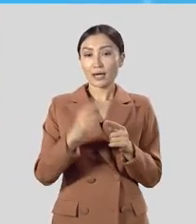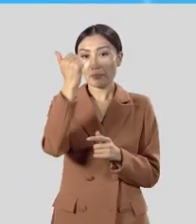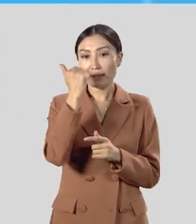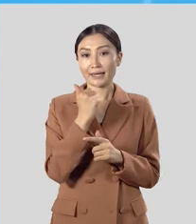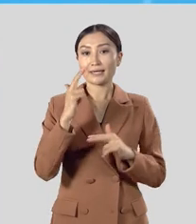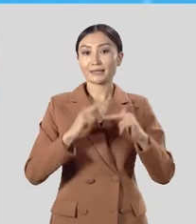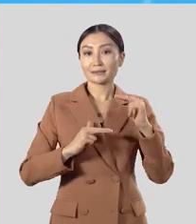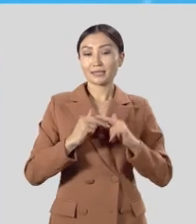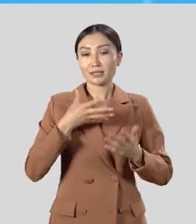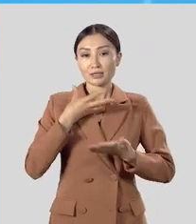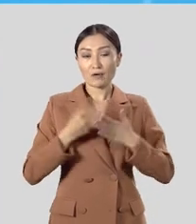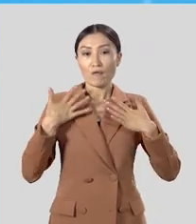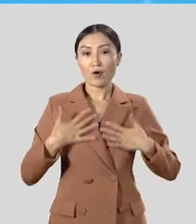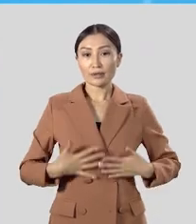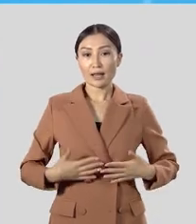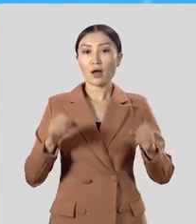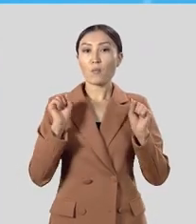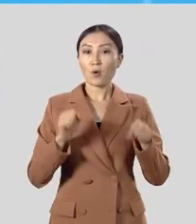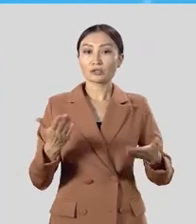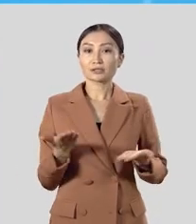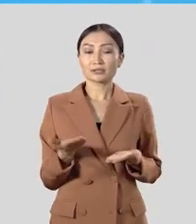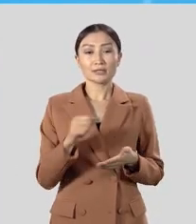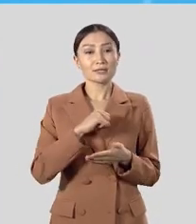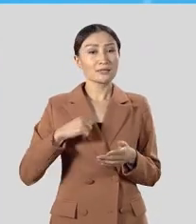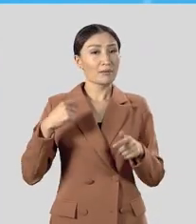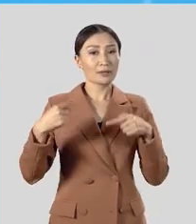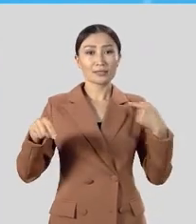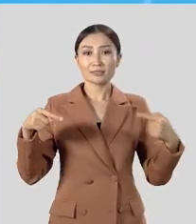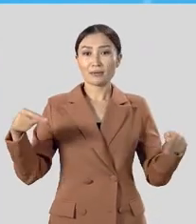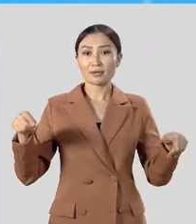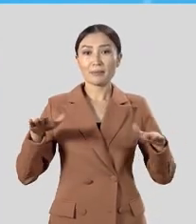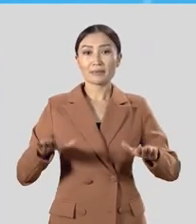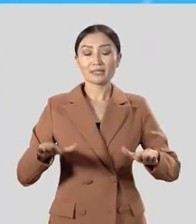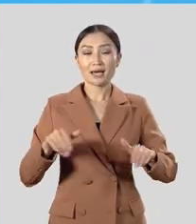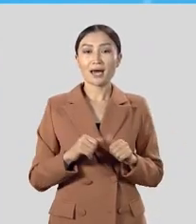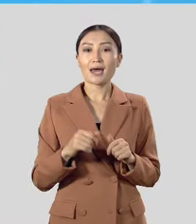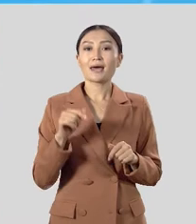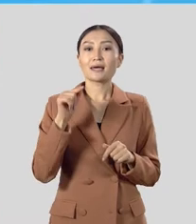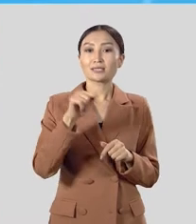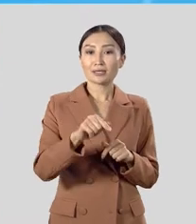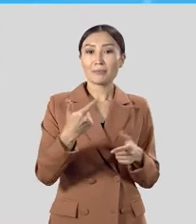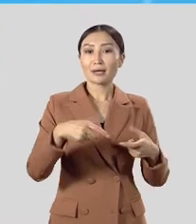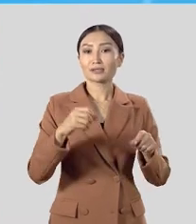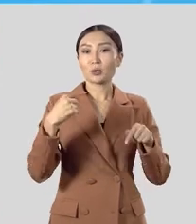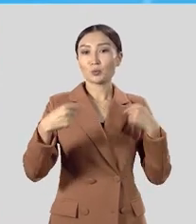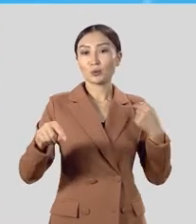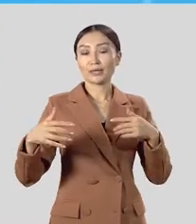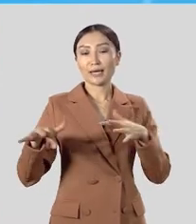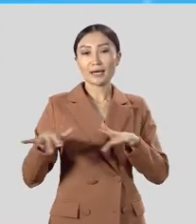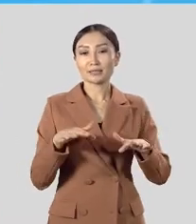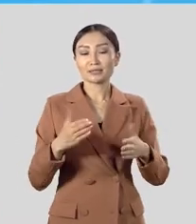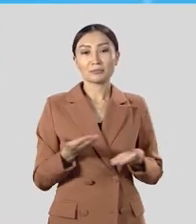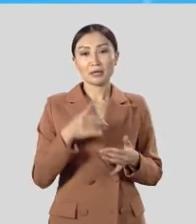благодаря строению своего тела может жить в самых разнообразных местах, даже там, где другие организмы